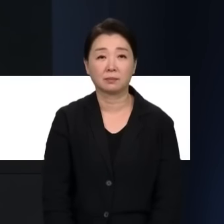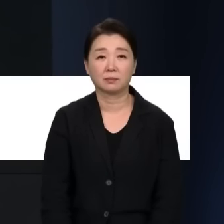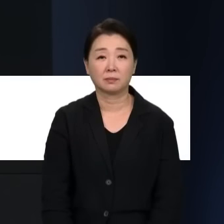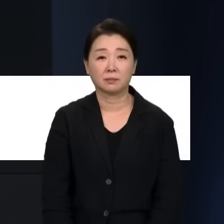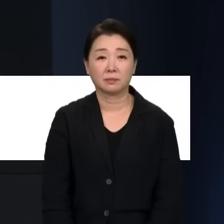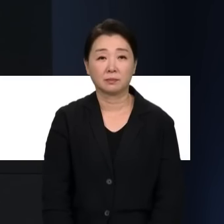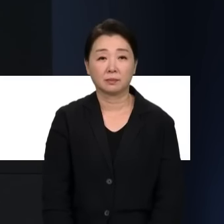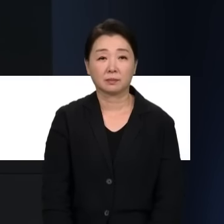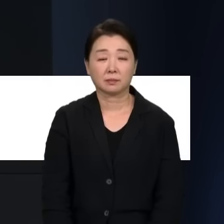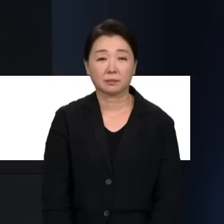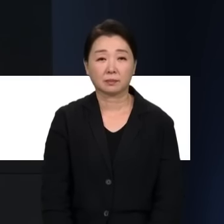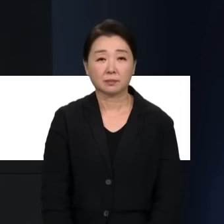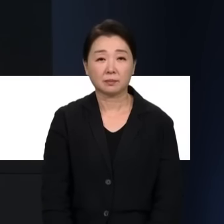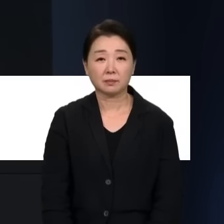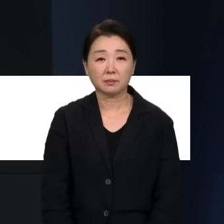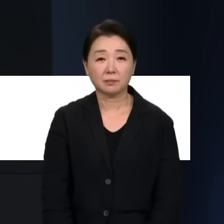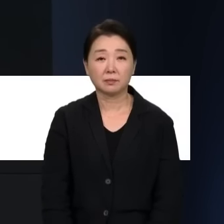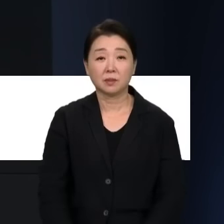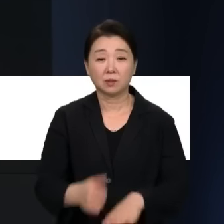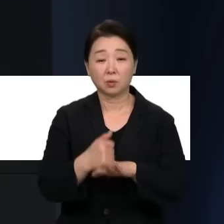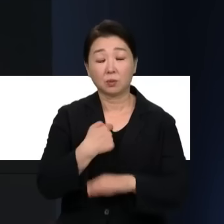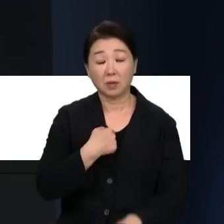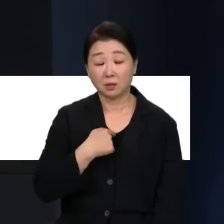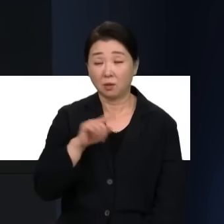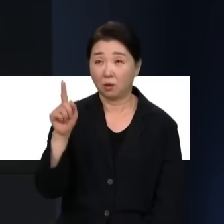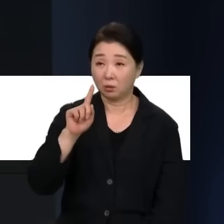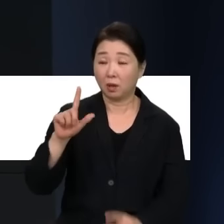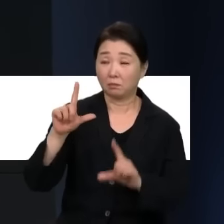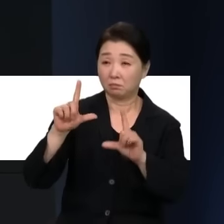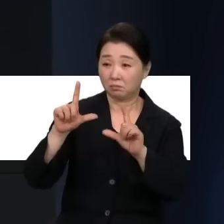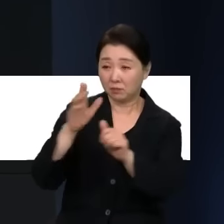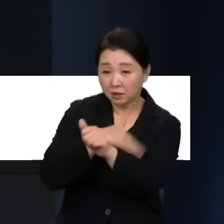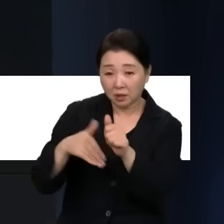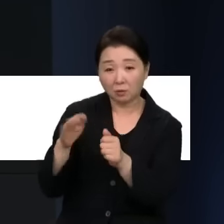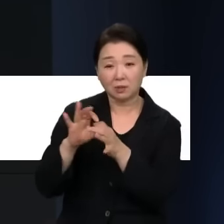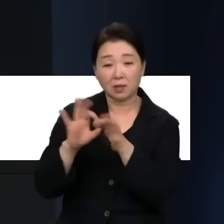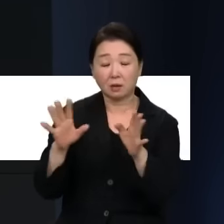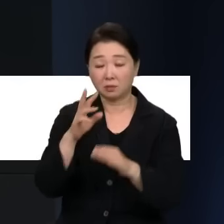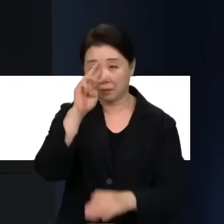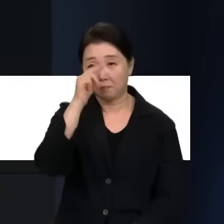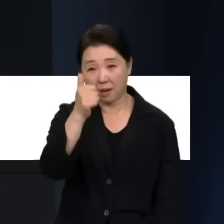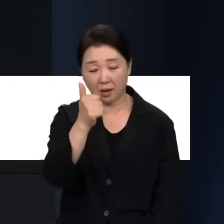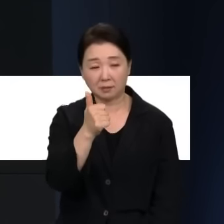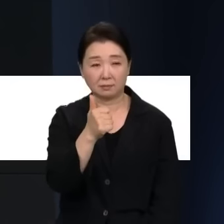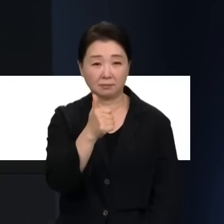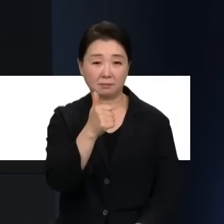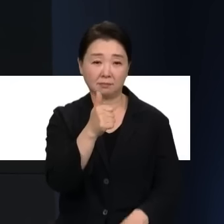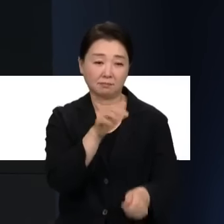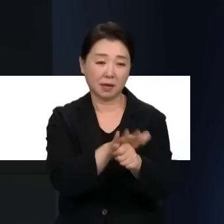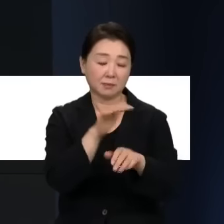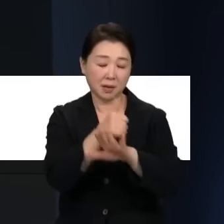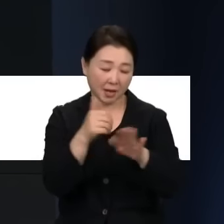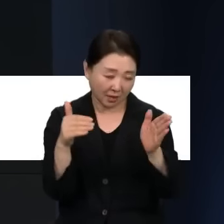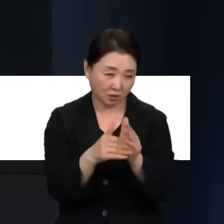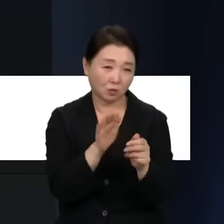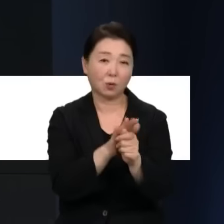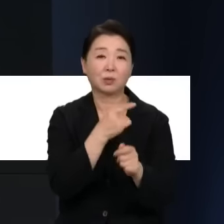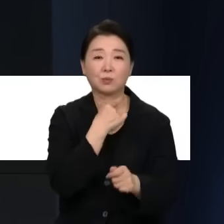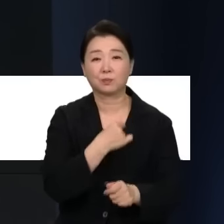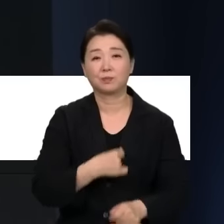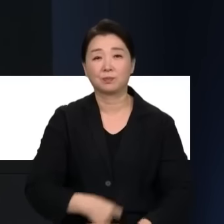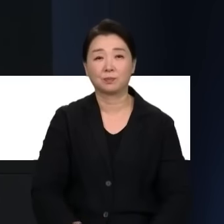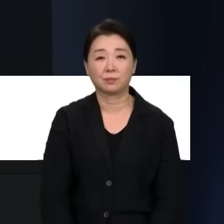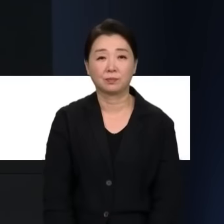분명히 있습니다 그렇기 때문에 저는 이제 어떤 형태로건 박정훈 대령을 끝까지 도와드리겠다는 그 마음은 지금 변치 않고